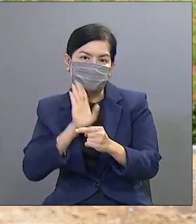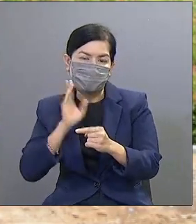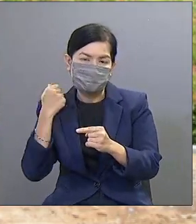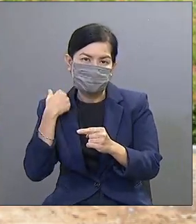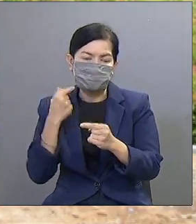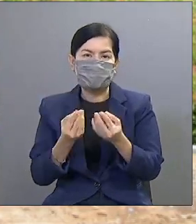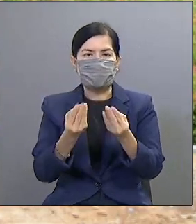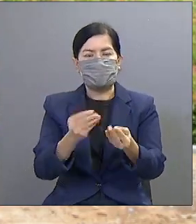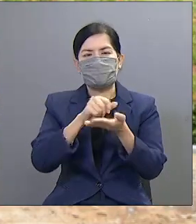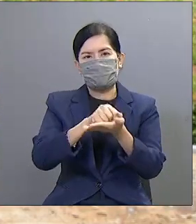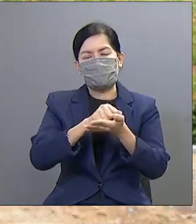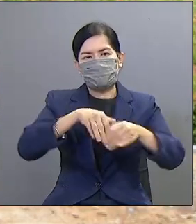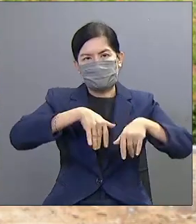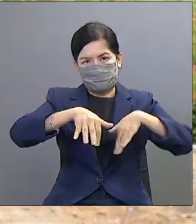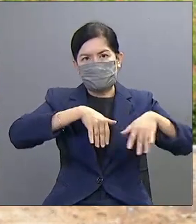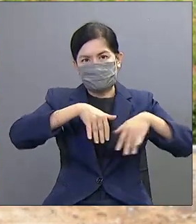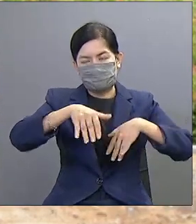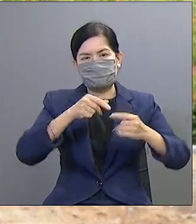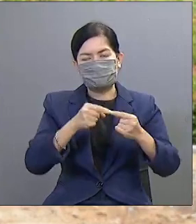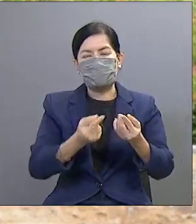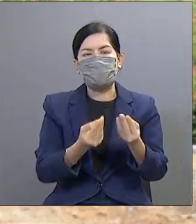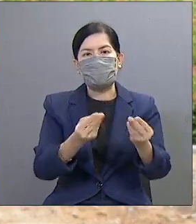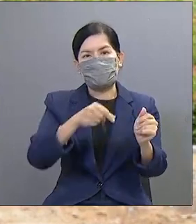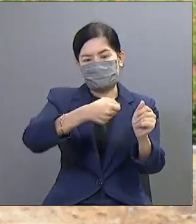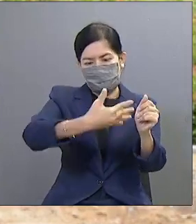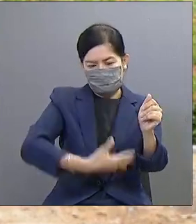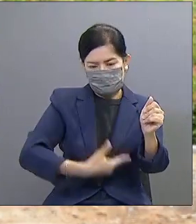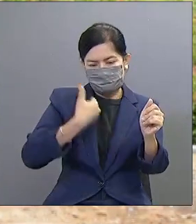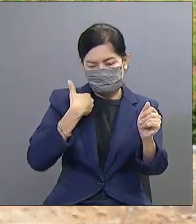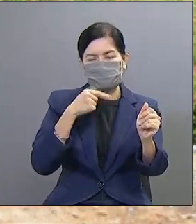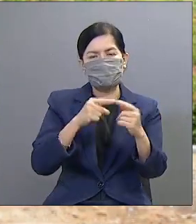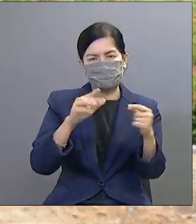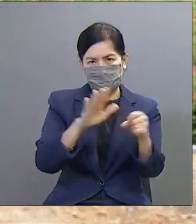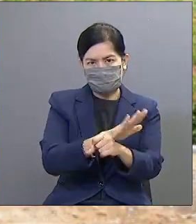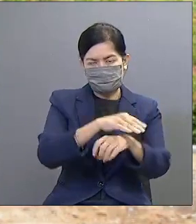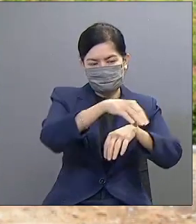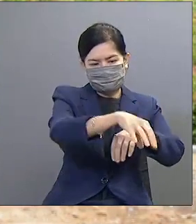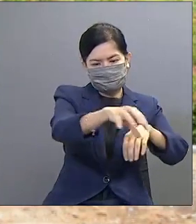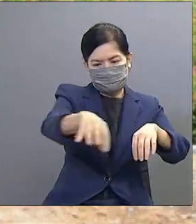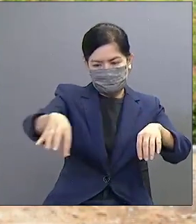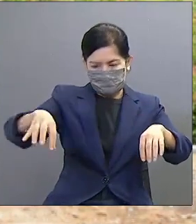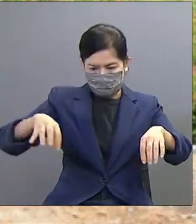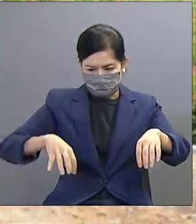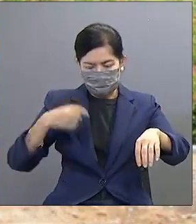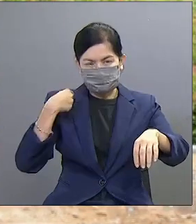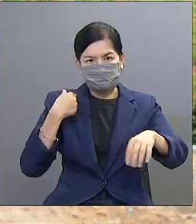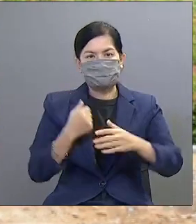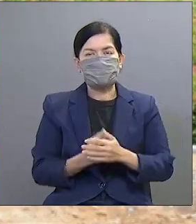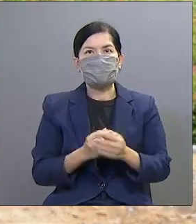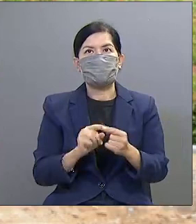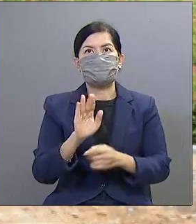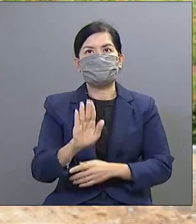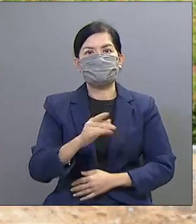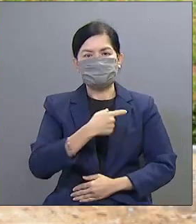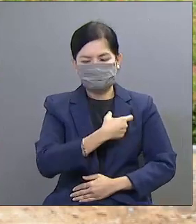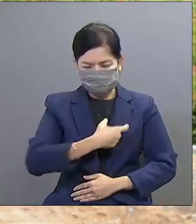คุณประชาชนใช้ได้ทั้งอำเภอใช้ได้ทั้งตำวน Kurด้วยผหcreamลายกรุงนาที่คุณของประบาท